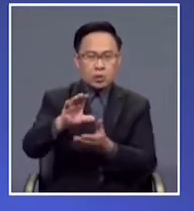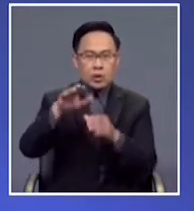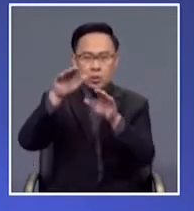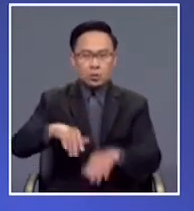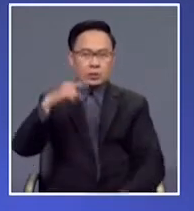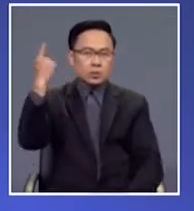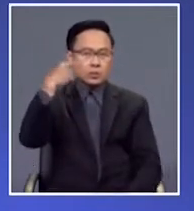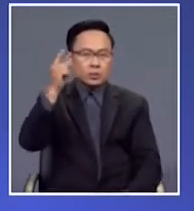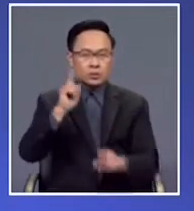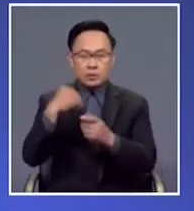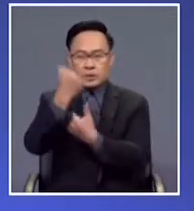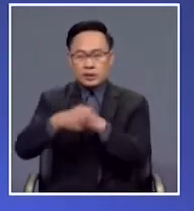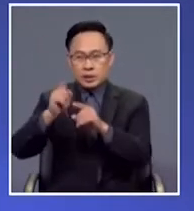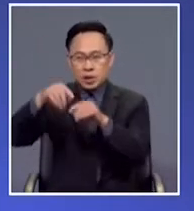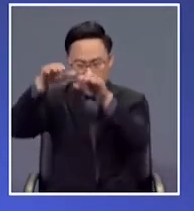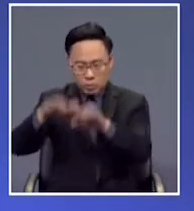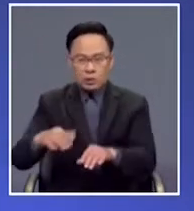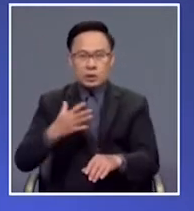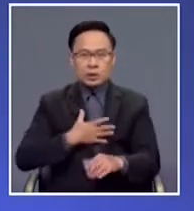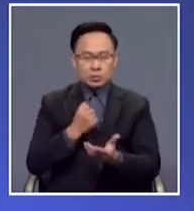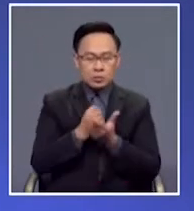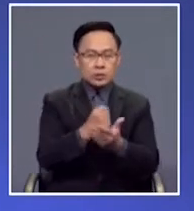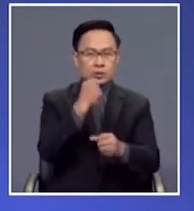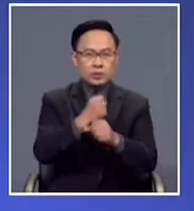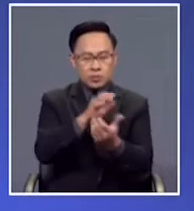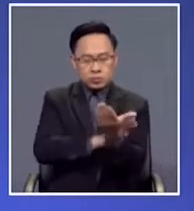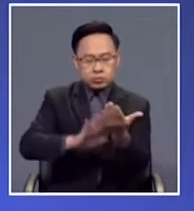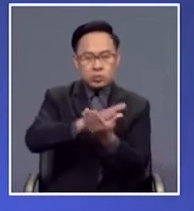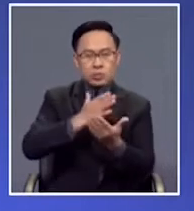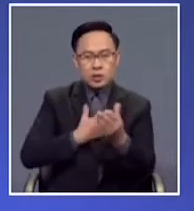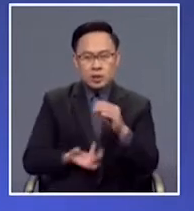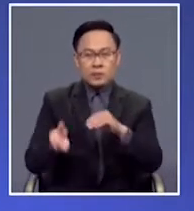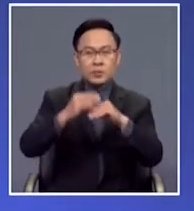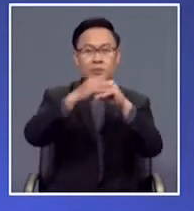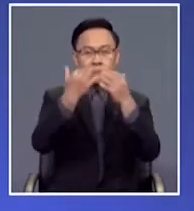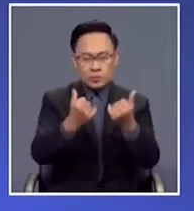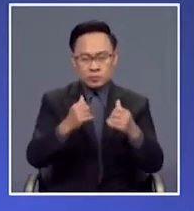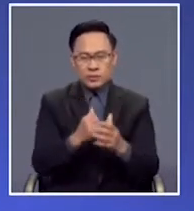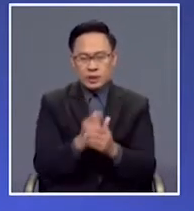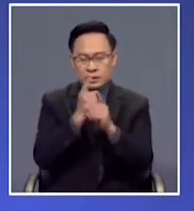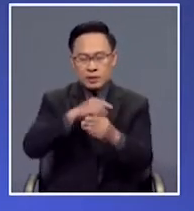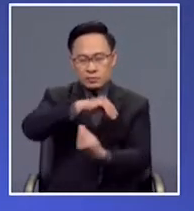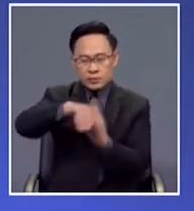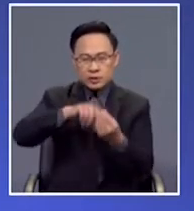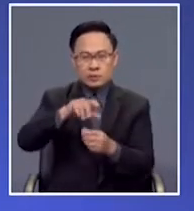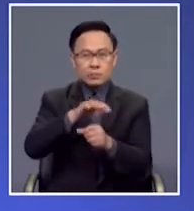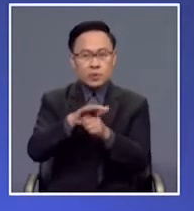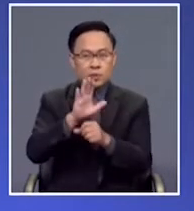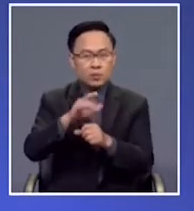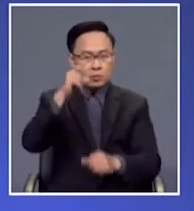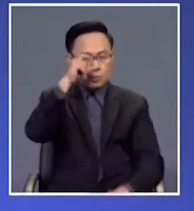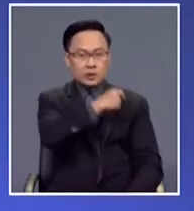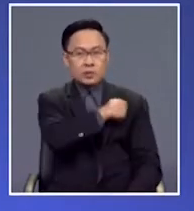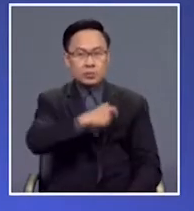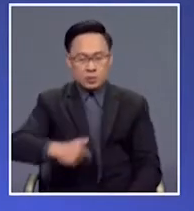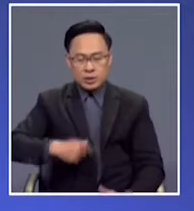เที่ยวจากต่างประเทศและบริษัทขนาดใหญ่ในประเทศและหันมายึดแนวทางศาสตร์พระราชาที่เน้นการระเบิดจากข้าง